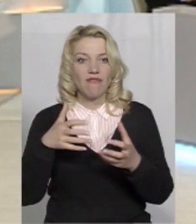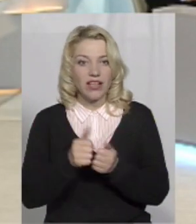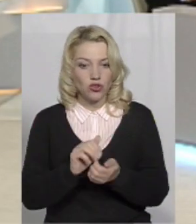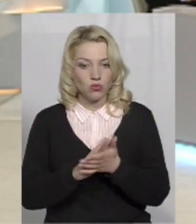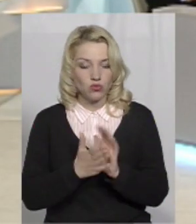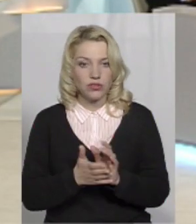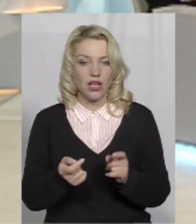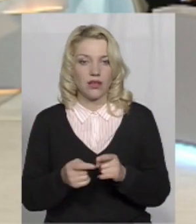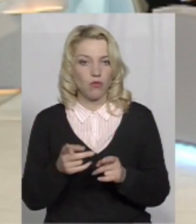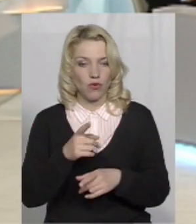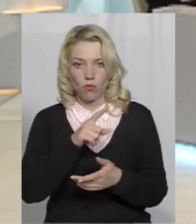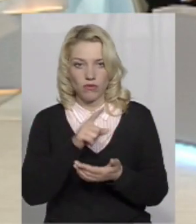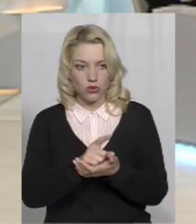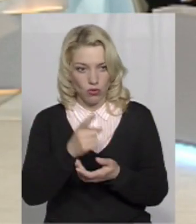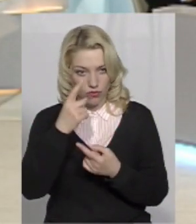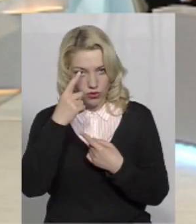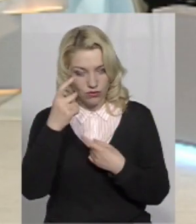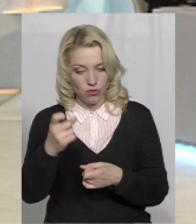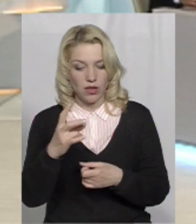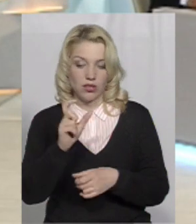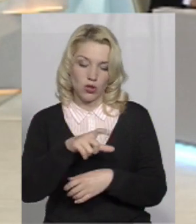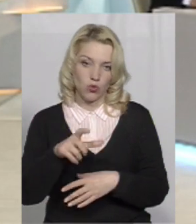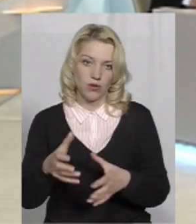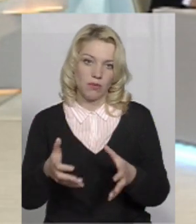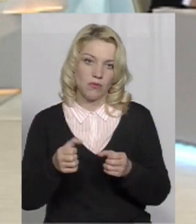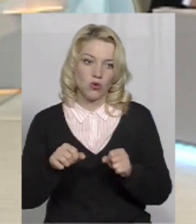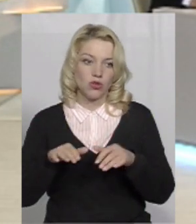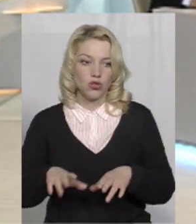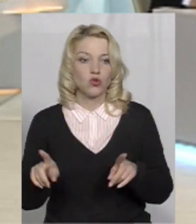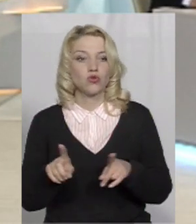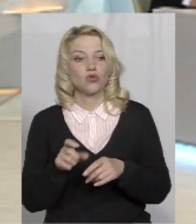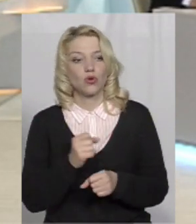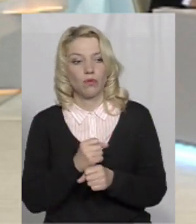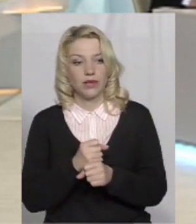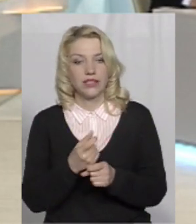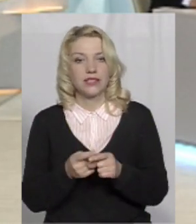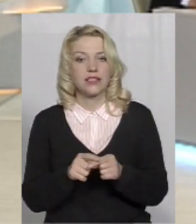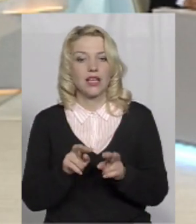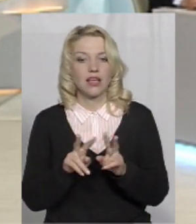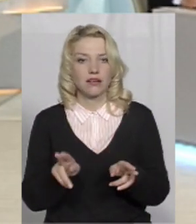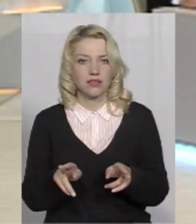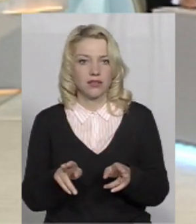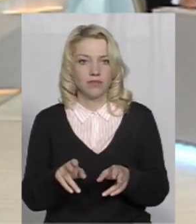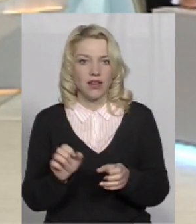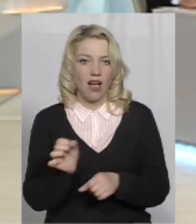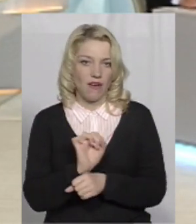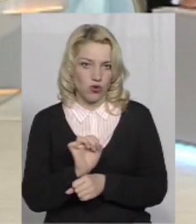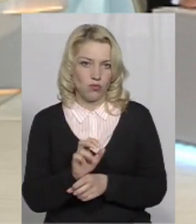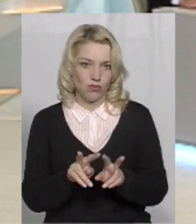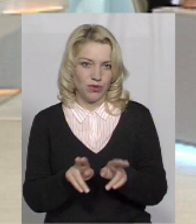має інформувати. І люди вже приймають тоді рішення. Що робити? Це як по аналогії з автомобілем,